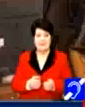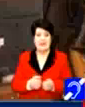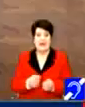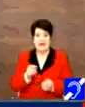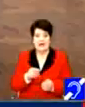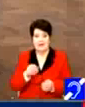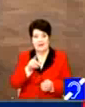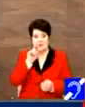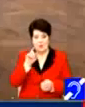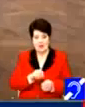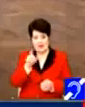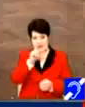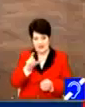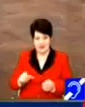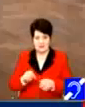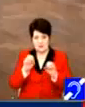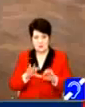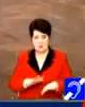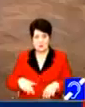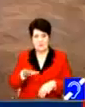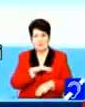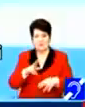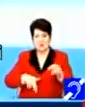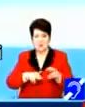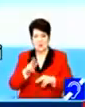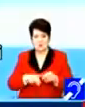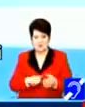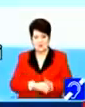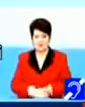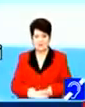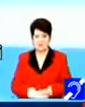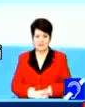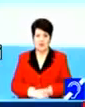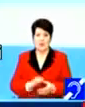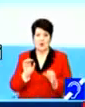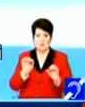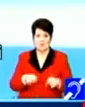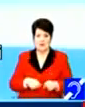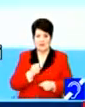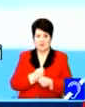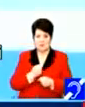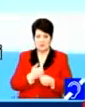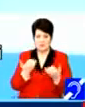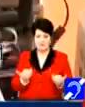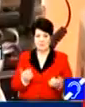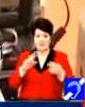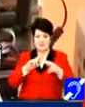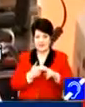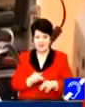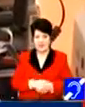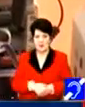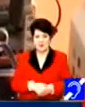Elevii din Ucraina au ales să ofere soluții în domeniul construcțiilor. Главное уметь работать с современными технологиями и современными